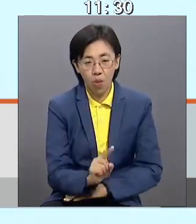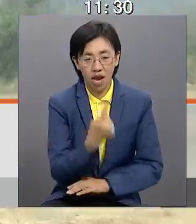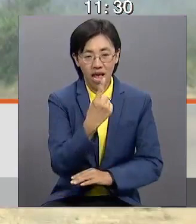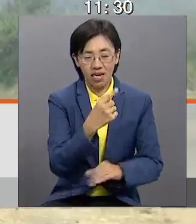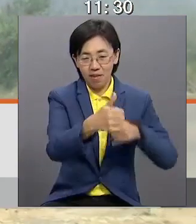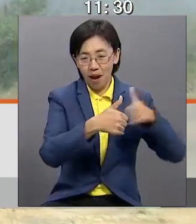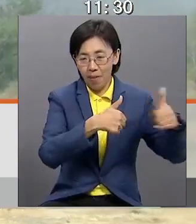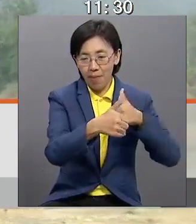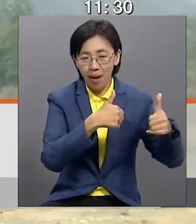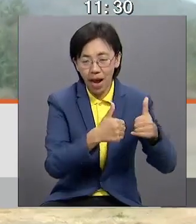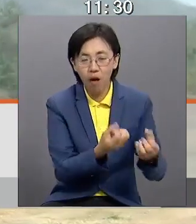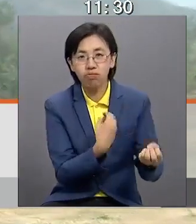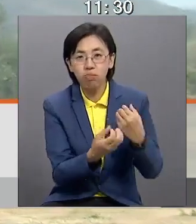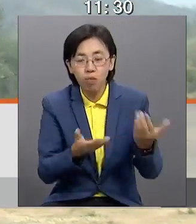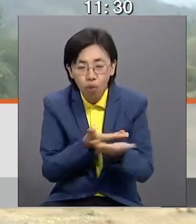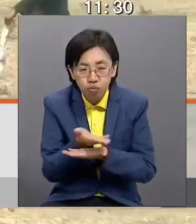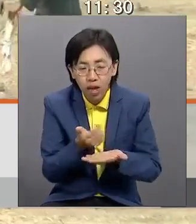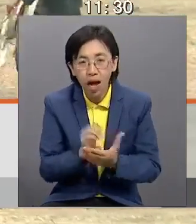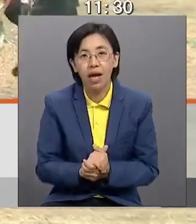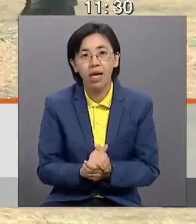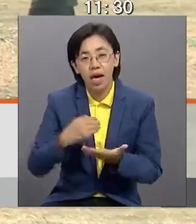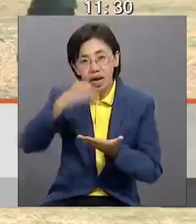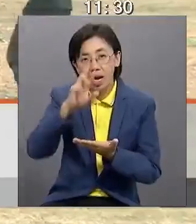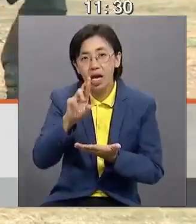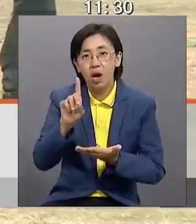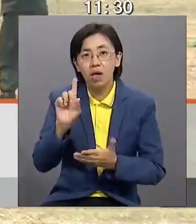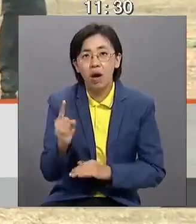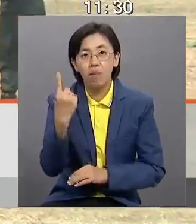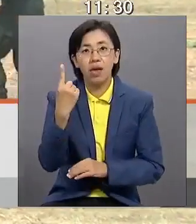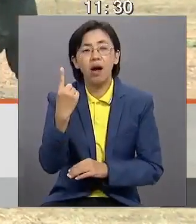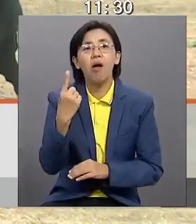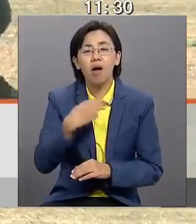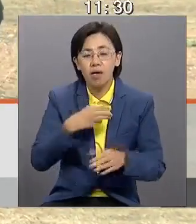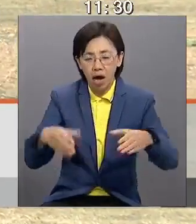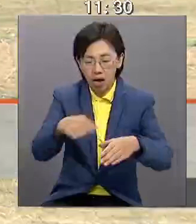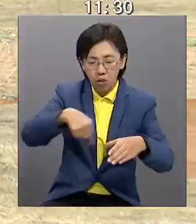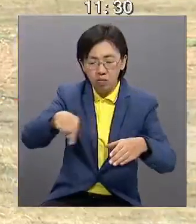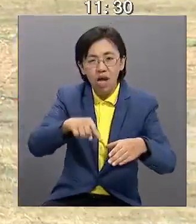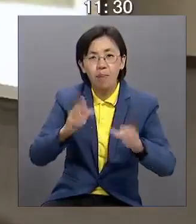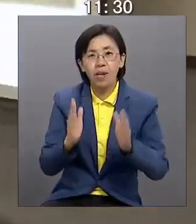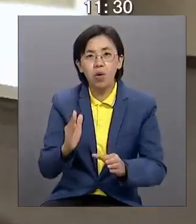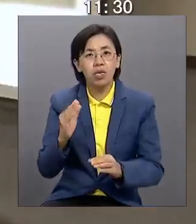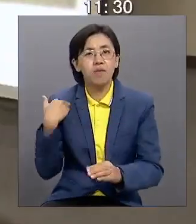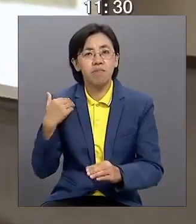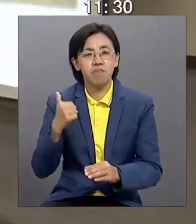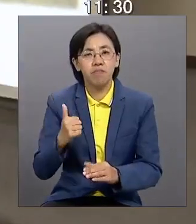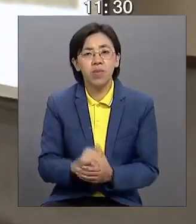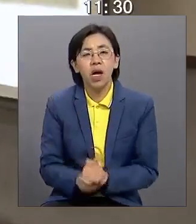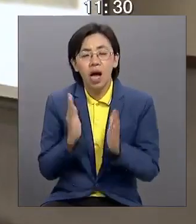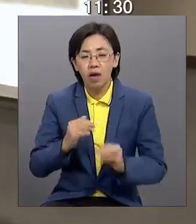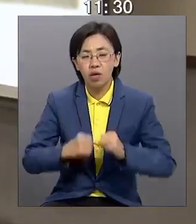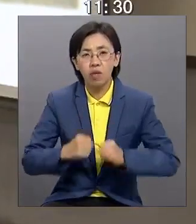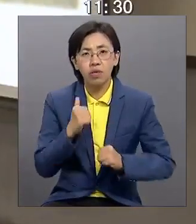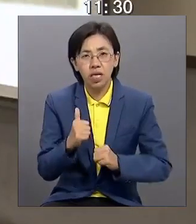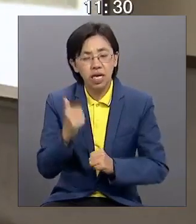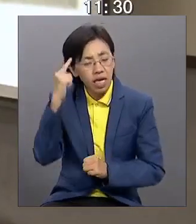ศหลักสูตรนักศึกษาวิชาทหารยุคใหม่จึงไม่เพียงมุ่งผลิตกำลังพลสำรองที่มีคุณภาพและเยาวชนที่ดีแต่ยัง